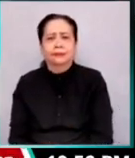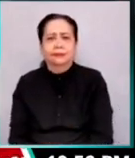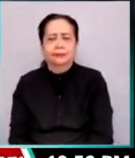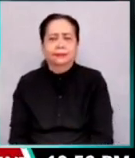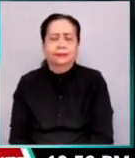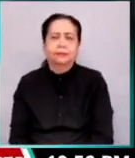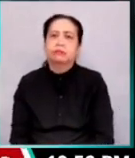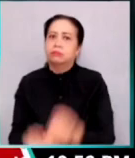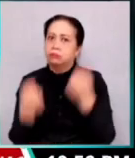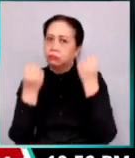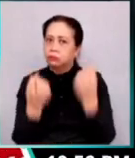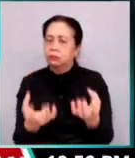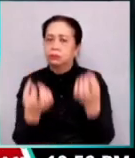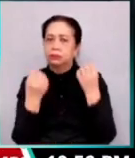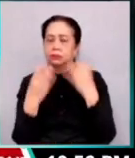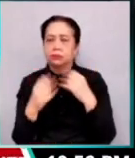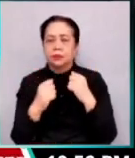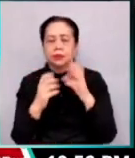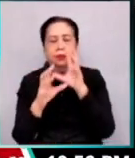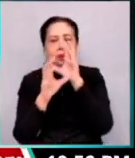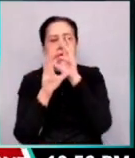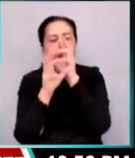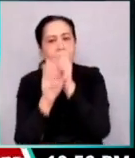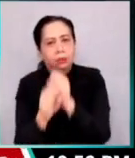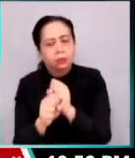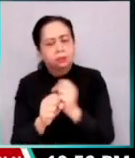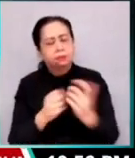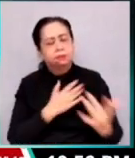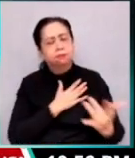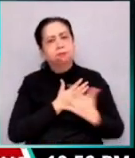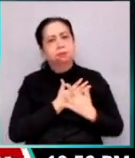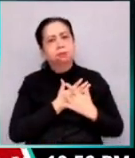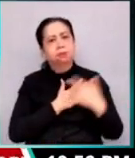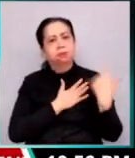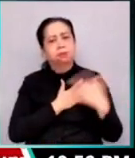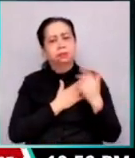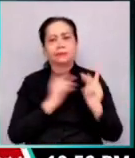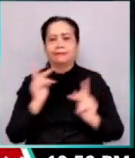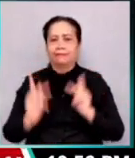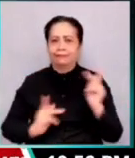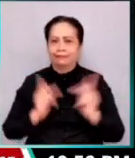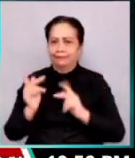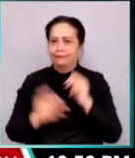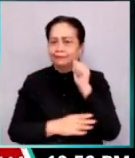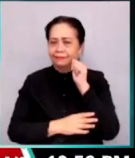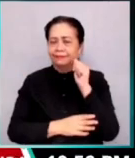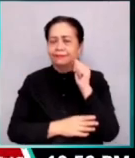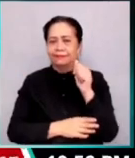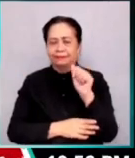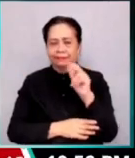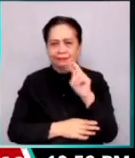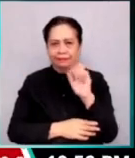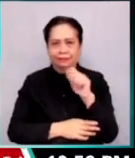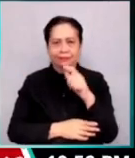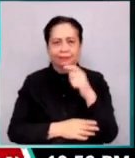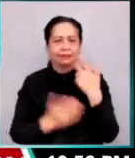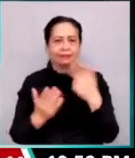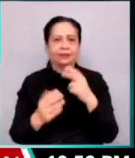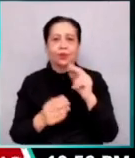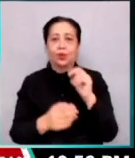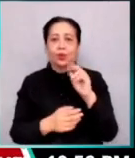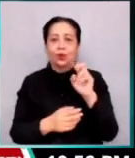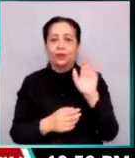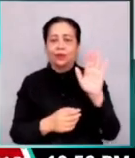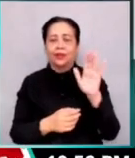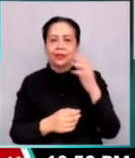Marami ang na-carried away sa madamdaming performance ni Andrea sa iconic scene ng nobela ni Gat Jose Rizal. Tingin